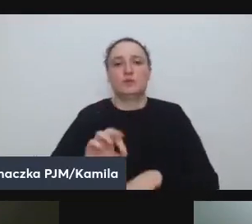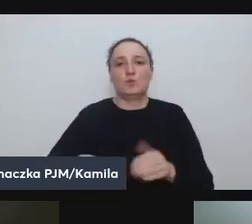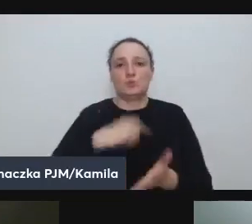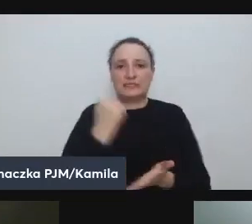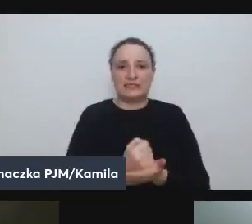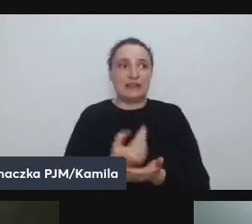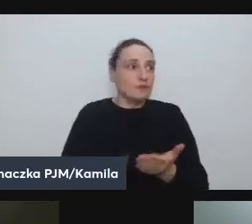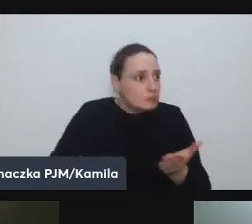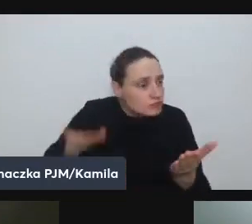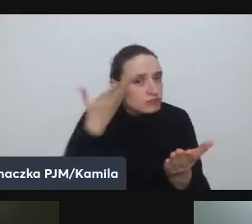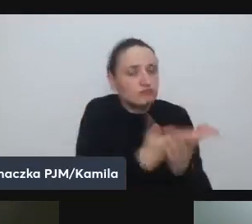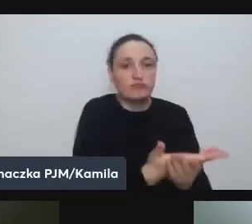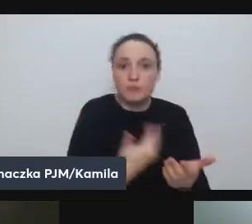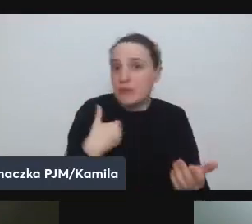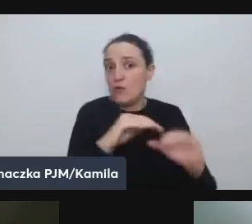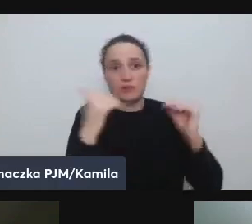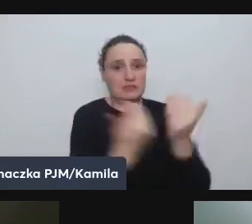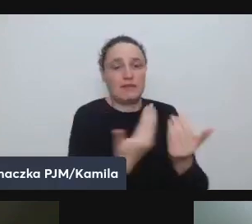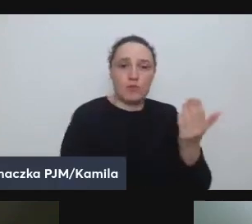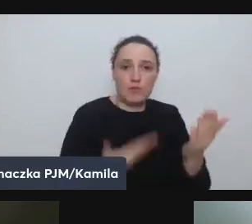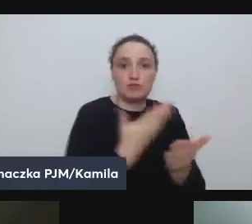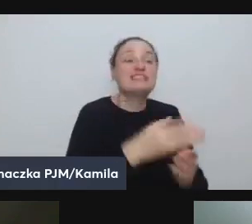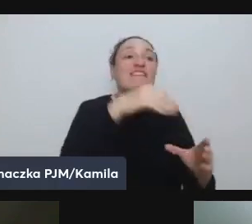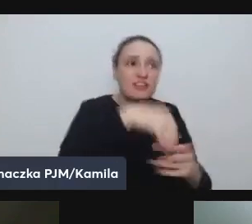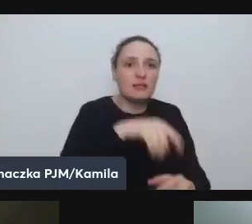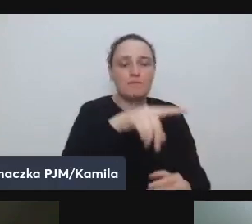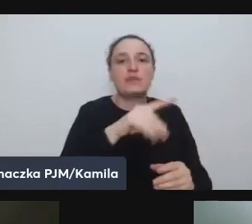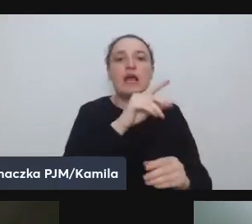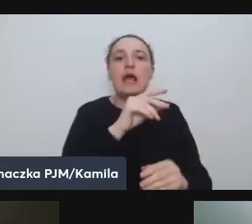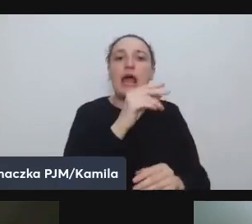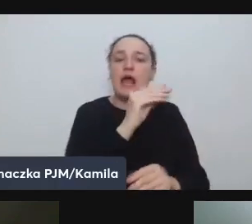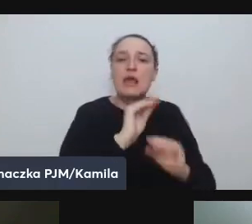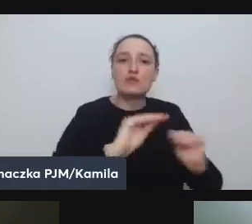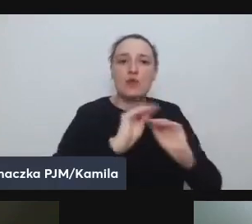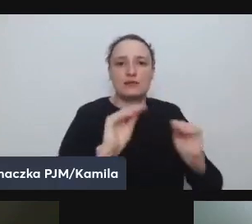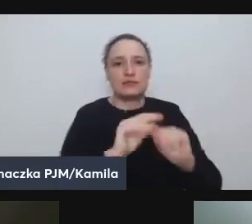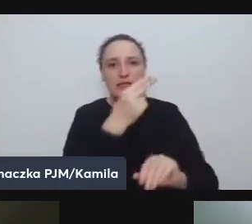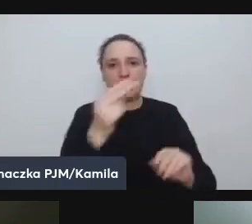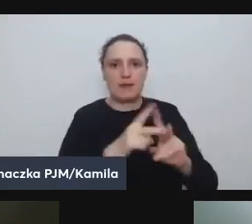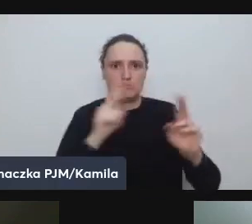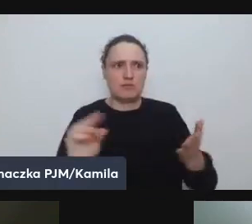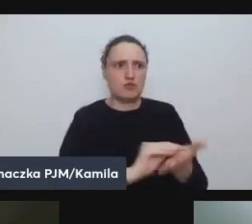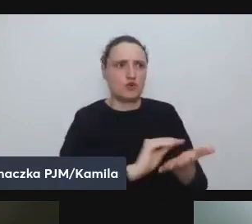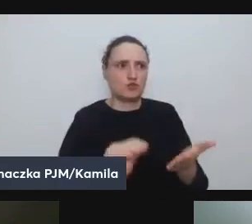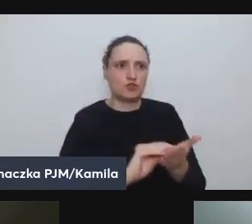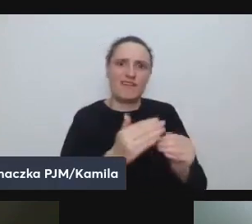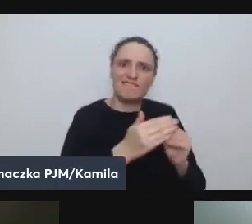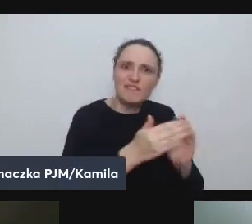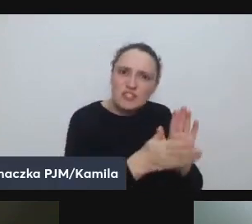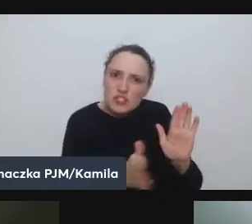temat tego, żeby ta edukacja okołomiesiączkowa była szersza, był obecny. Więc po prostu odczułyśmy jakoś to trochę tak,